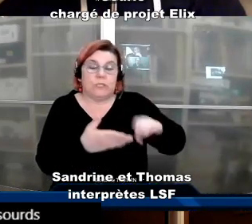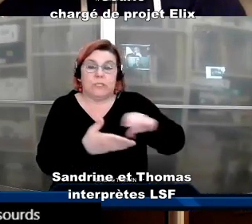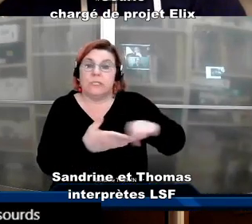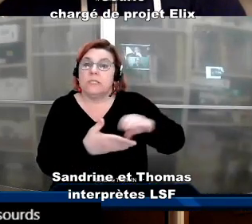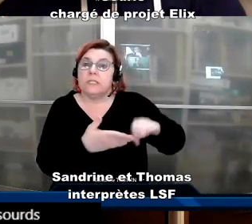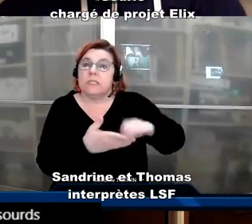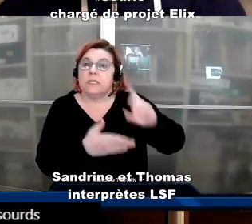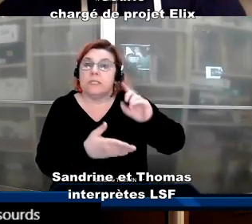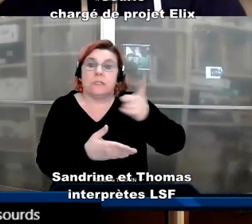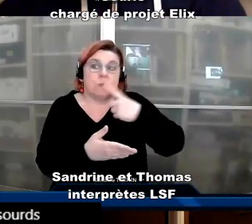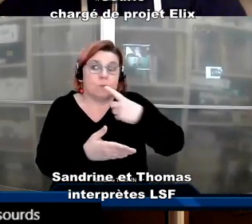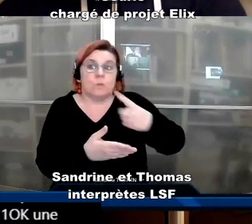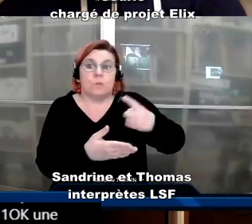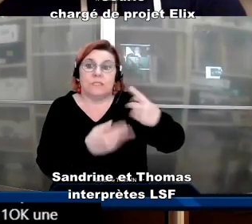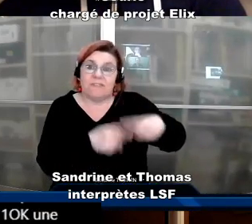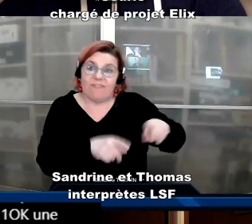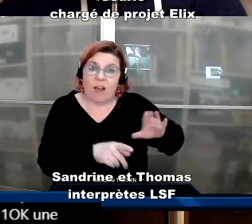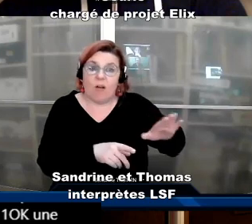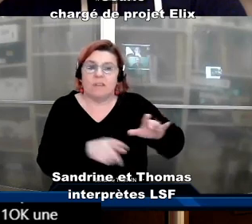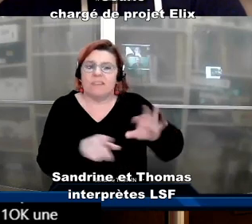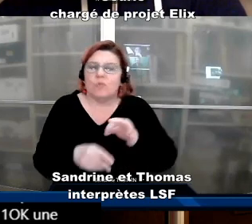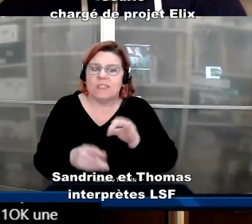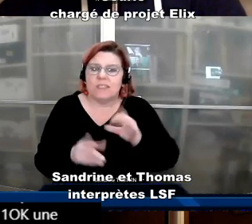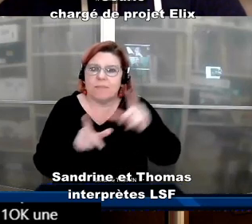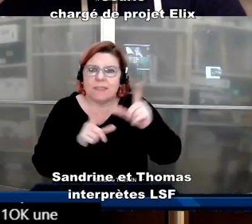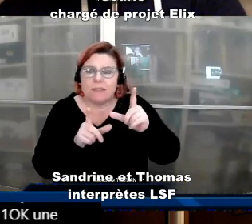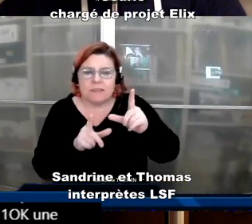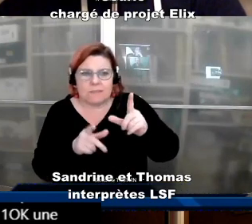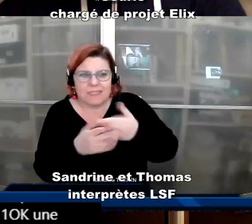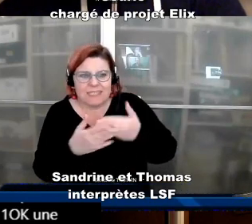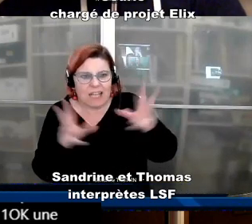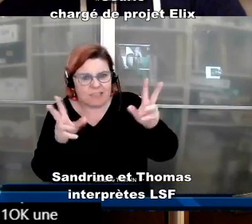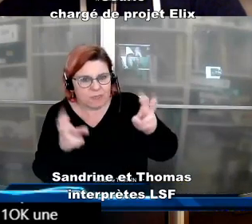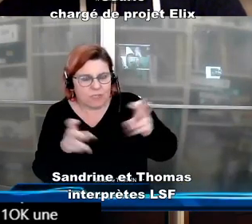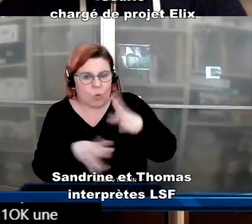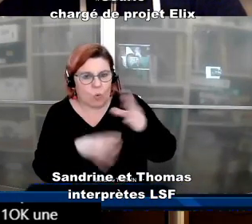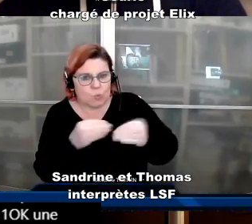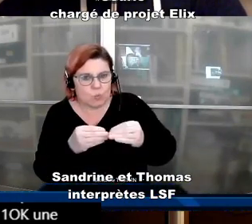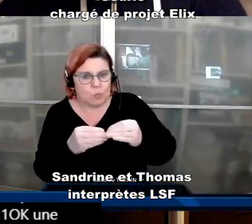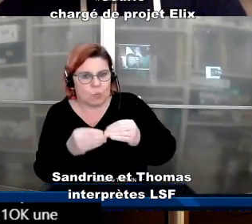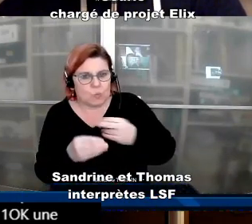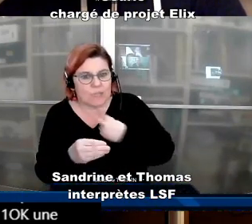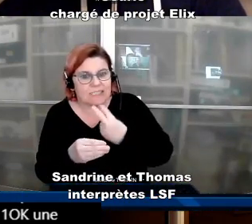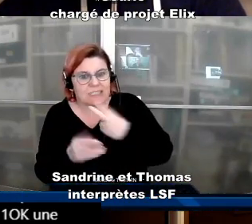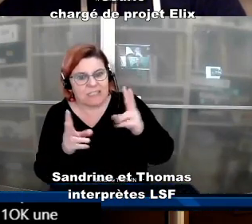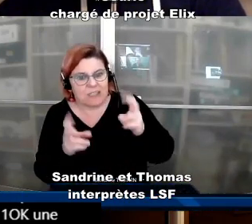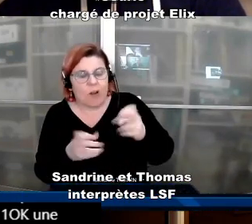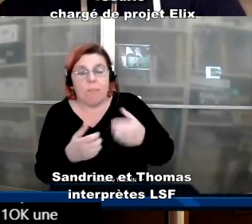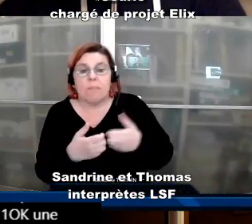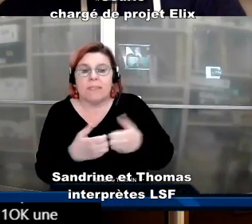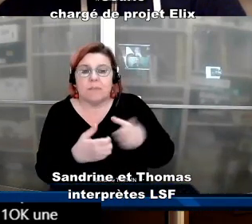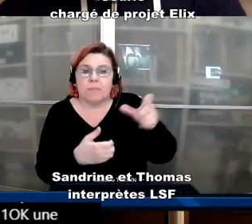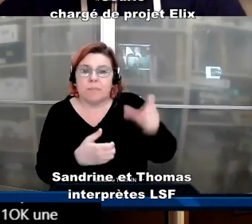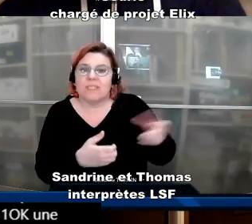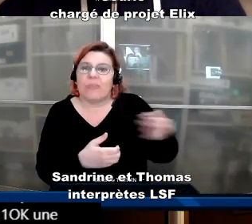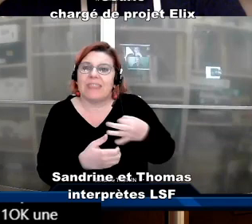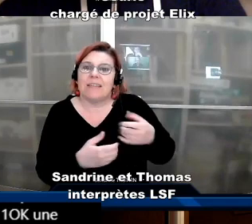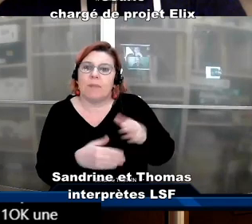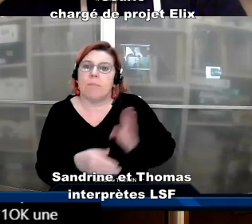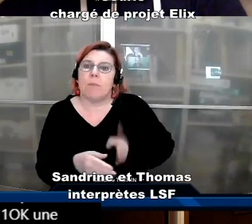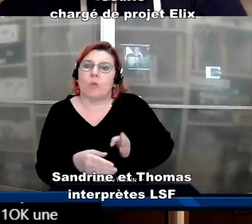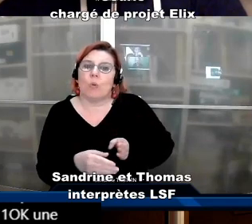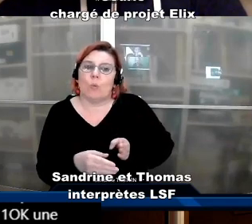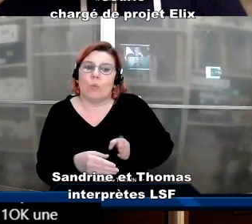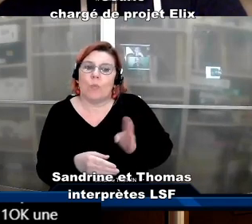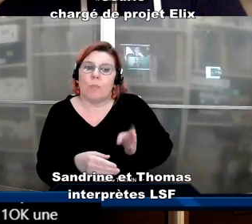les accents, comme Dame Fanny, la professeure KPJS, qui disait elle est de Bordeaux. Donc elle dit à Bordeaux, on dit gavé.